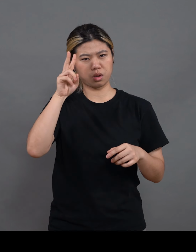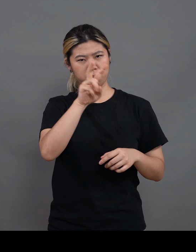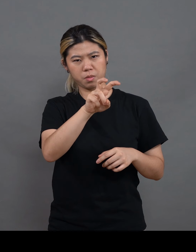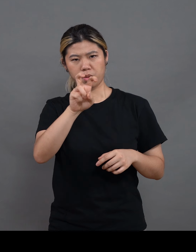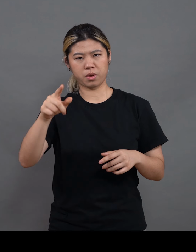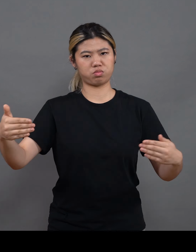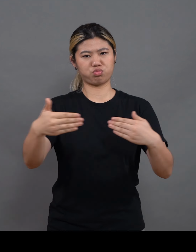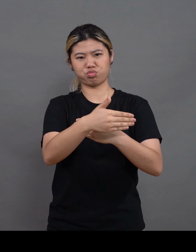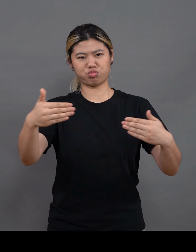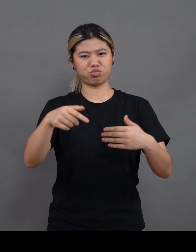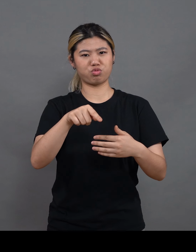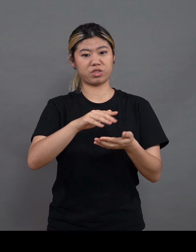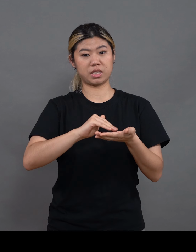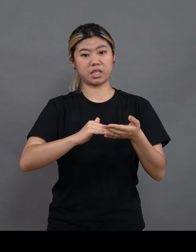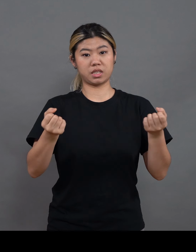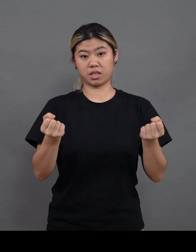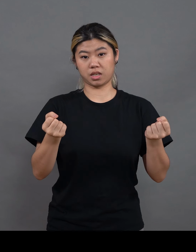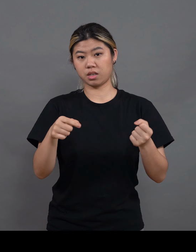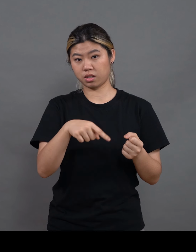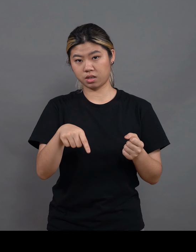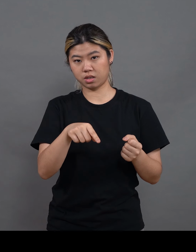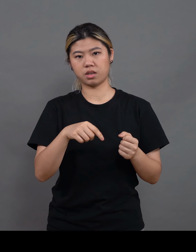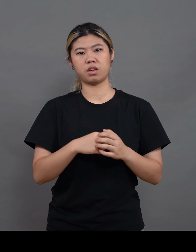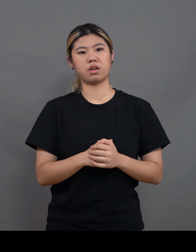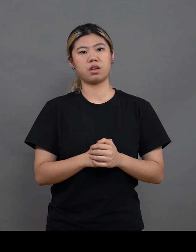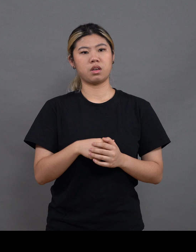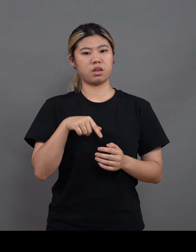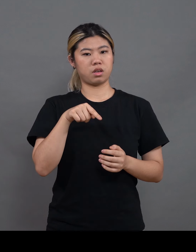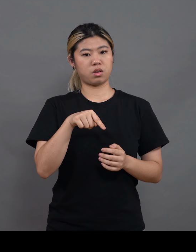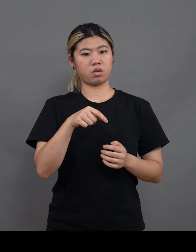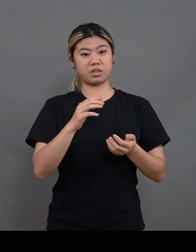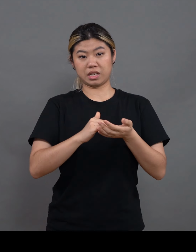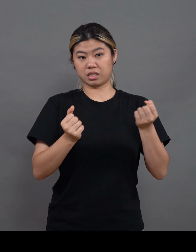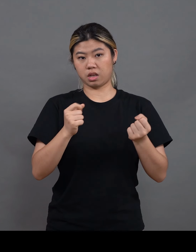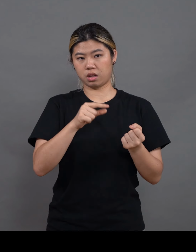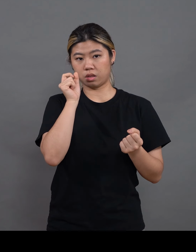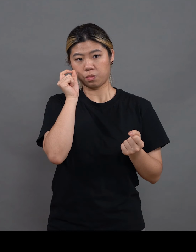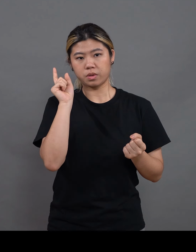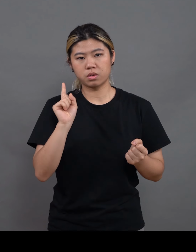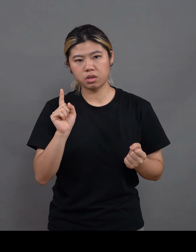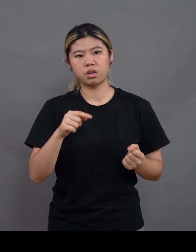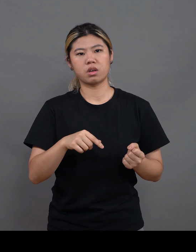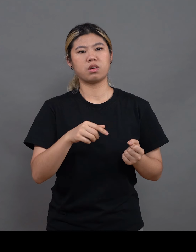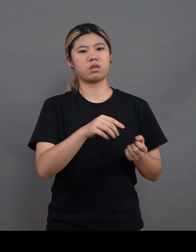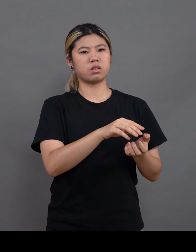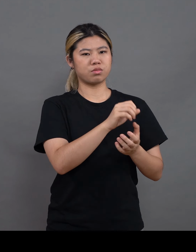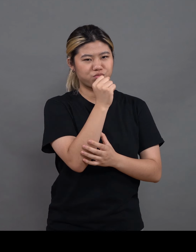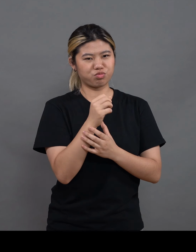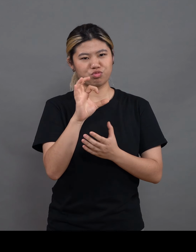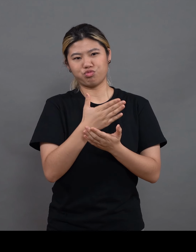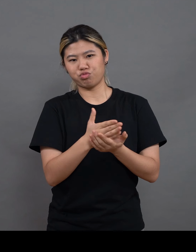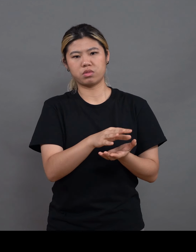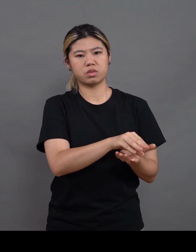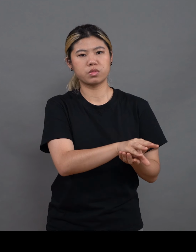常看到的那种，就满大街跑的那种清洁车哈。然后这种清洁车呢，特别是那种它收